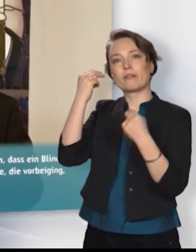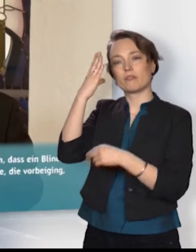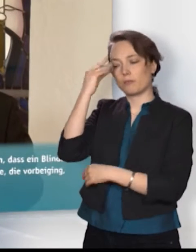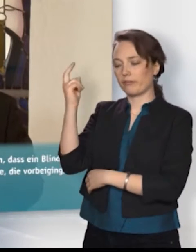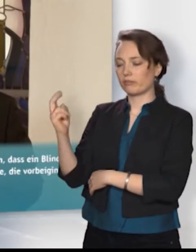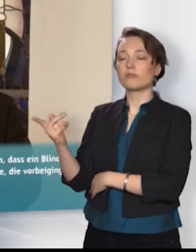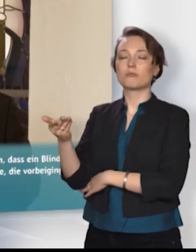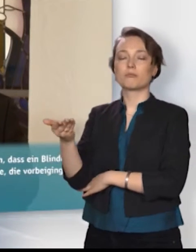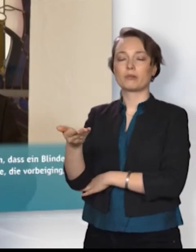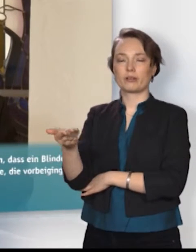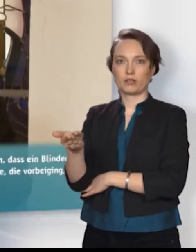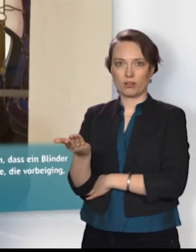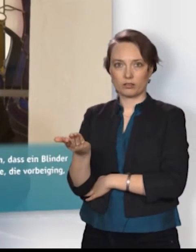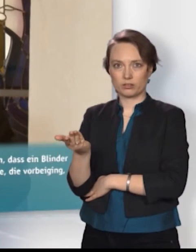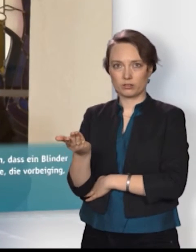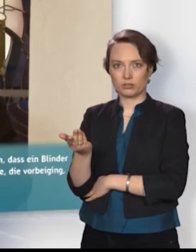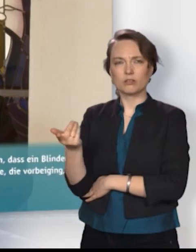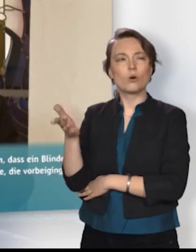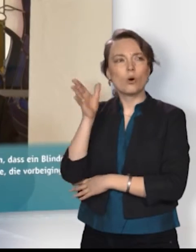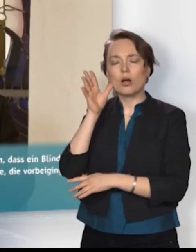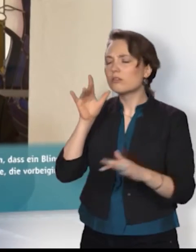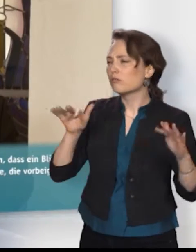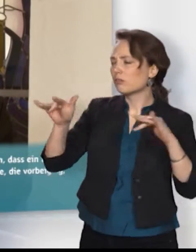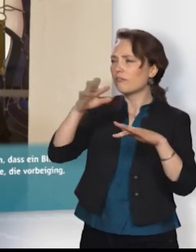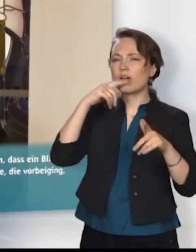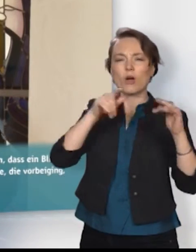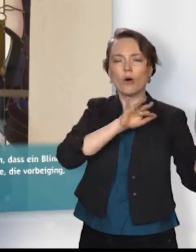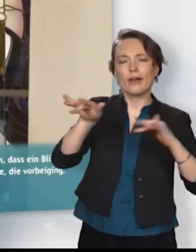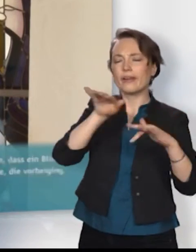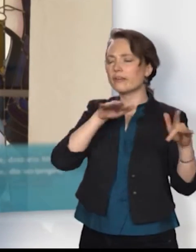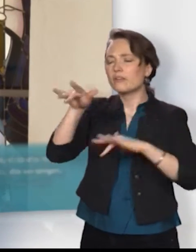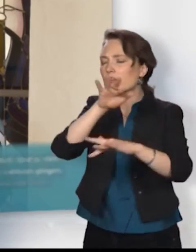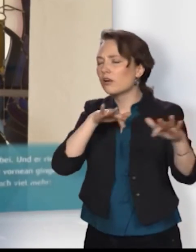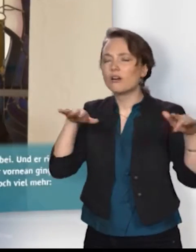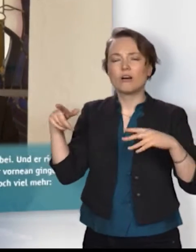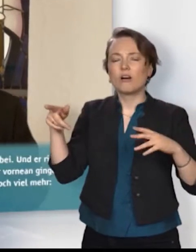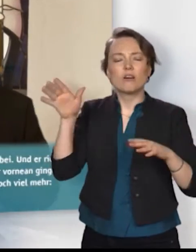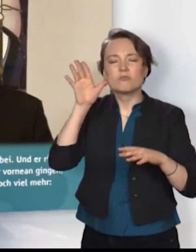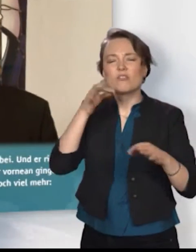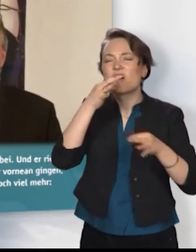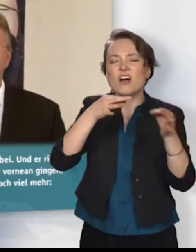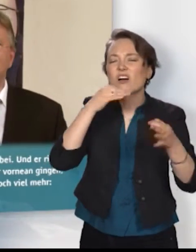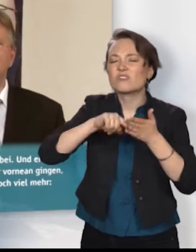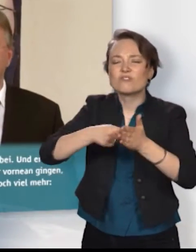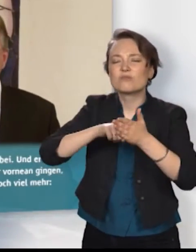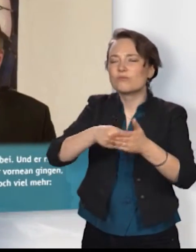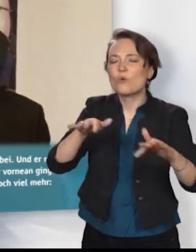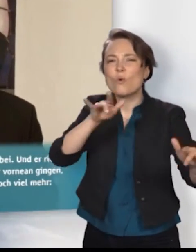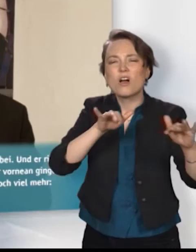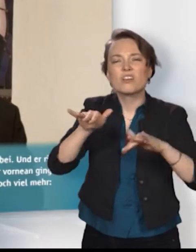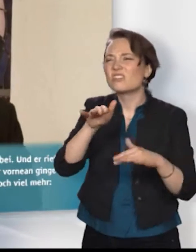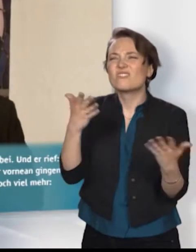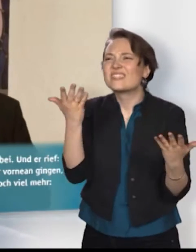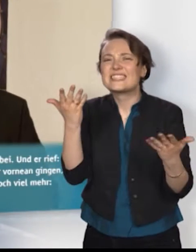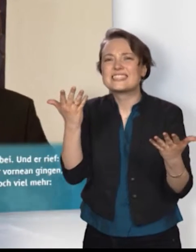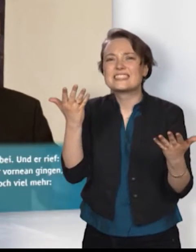Als er aber die Menge hörte, die vorbeiging, forschte er, was das wäre. Da berichteten sie ihm, Jesus von Nazareth